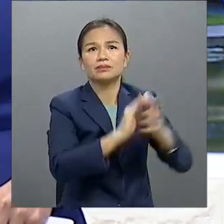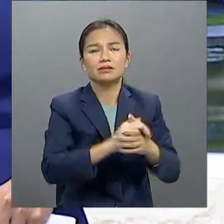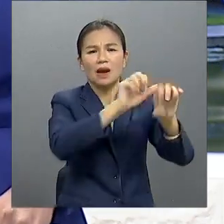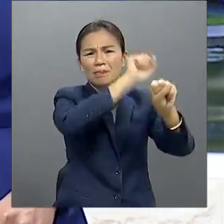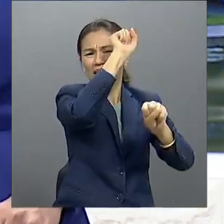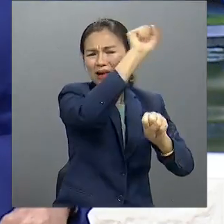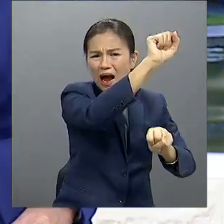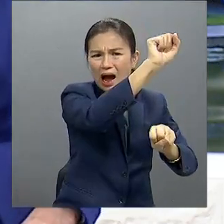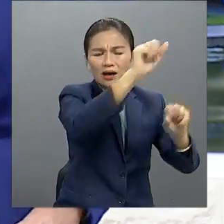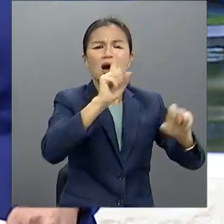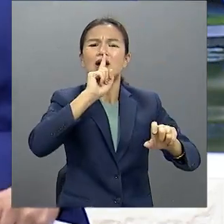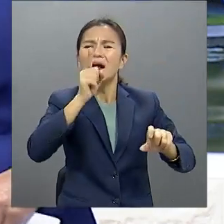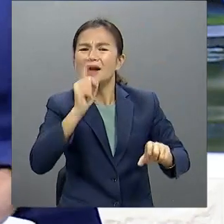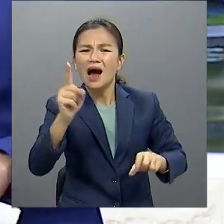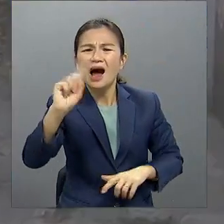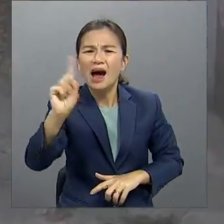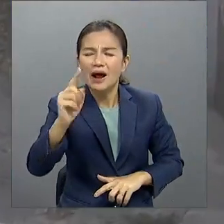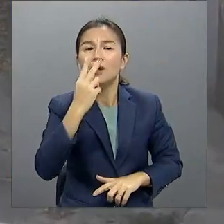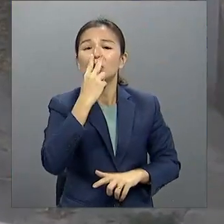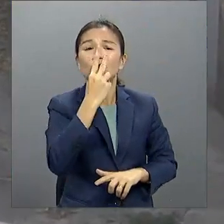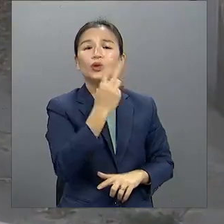านดีอ้าวลองไปดูกันค่ะ